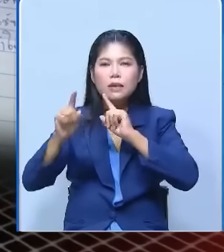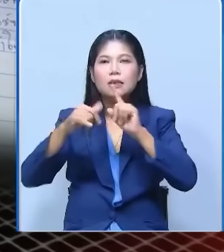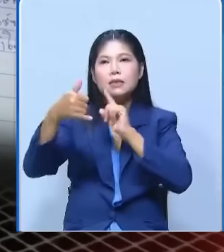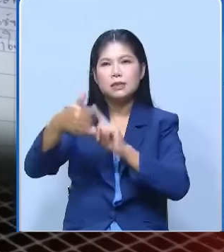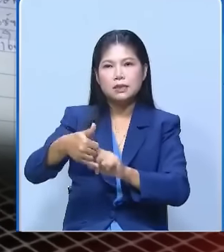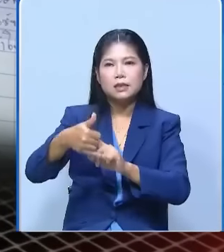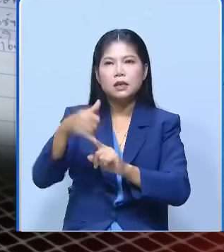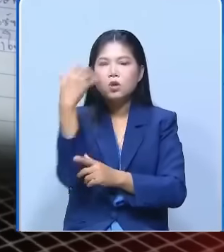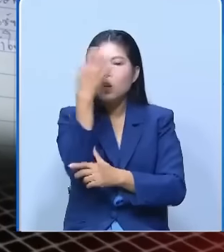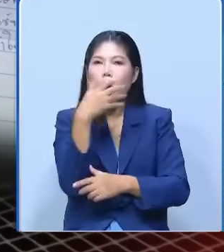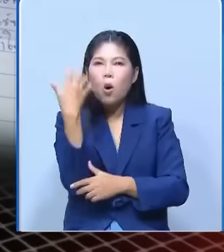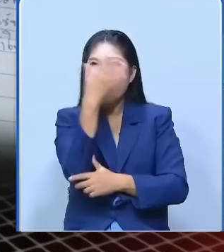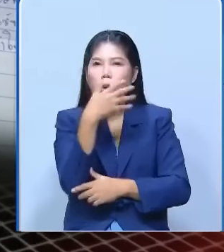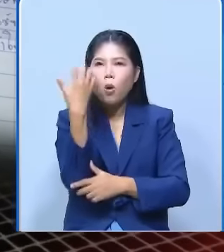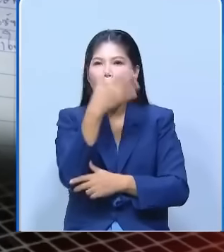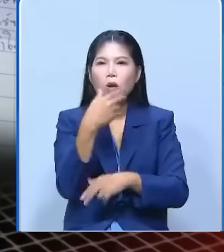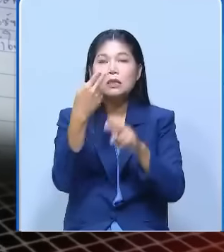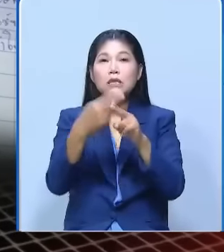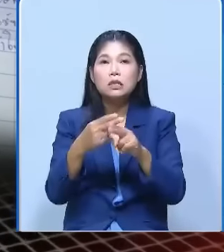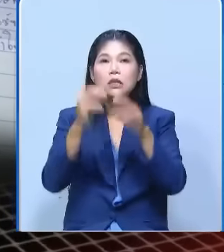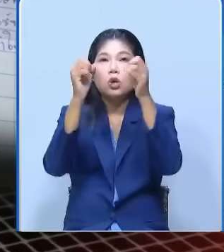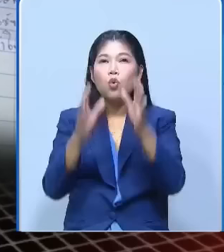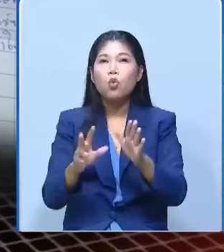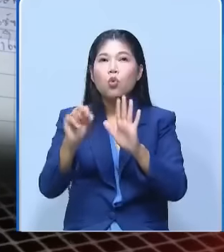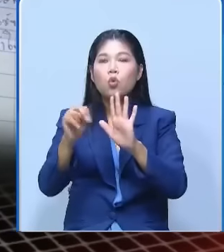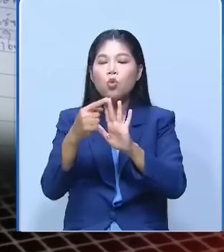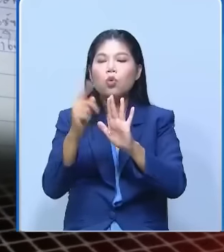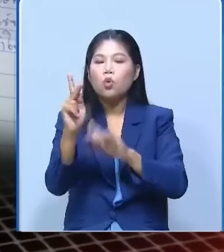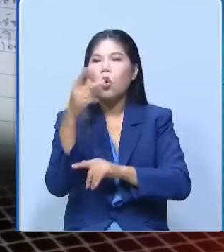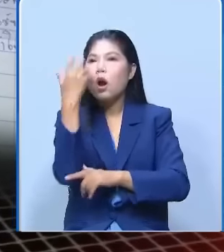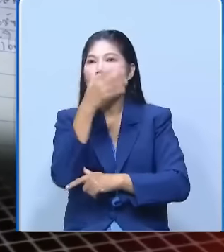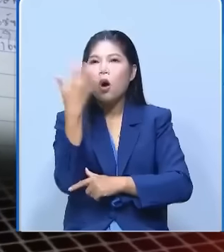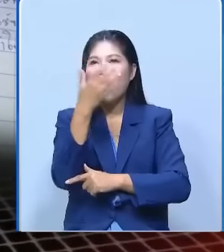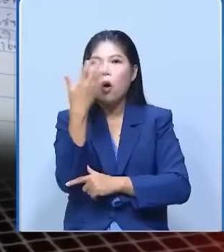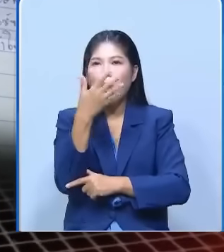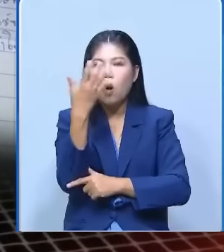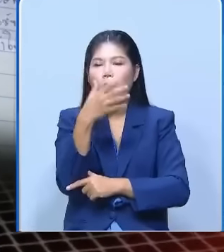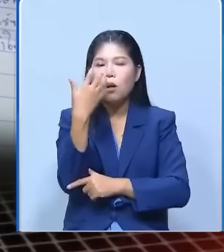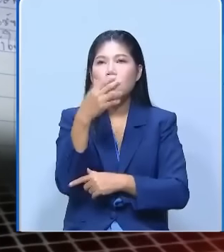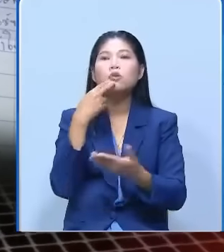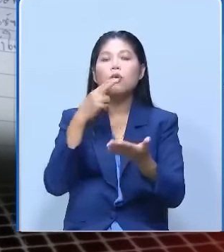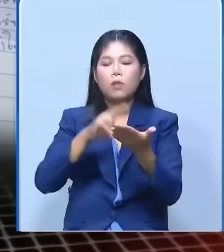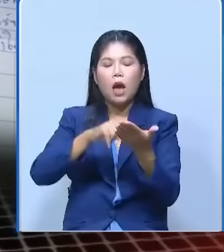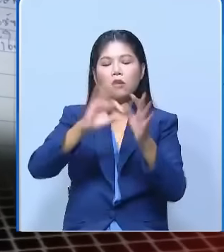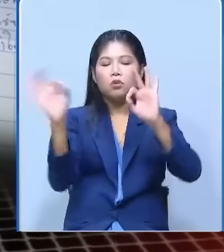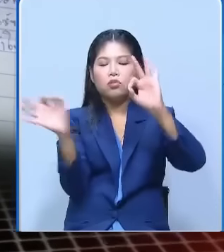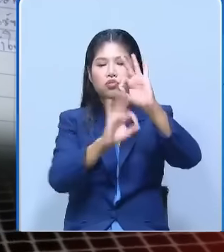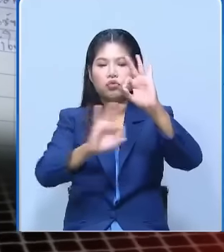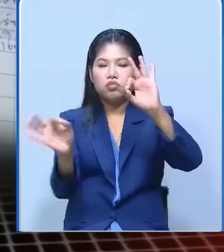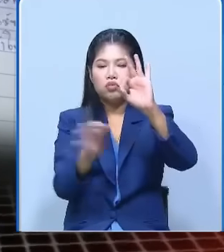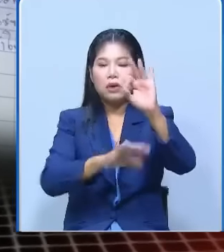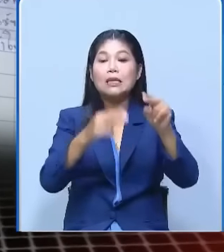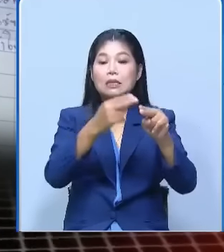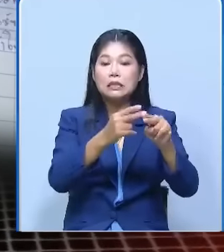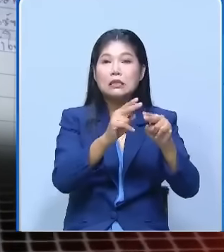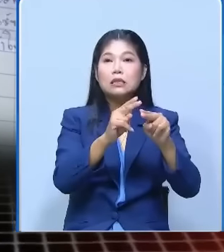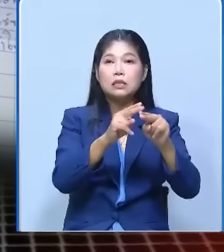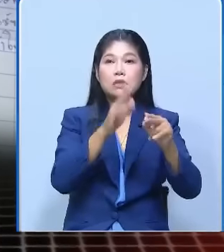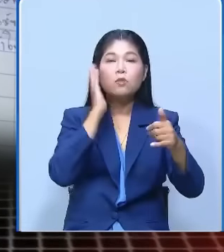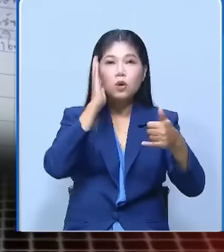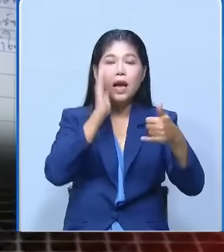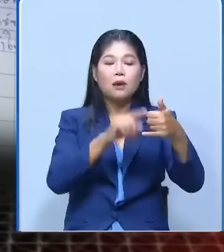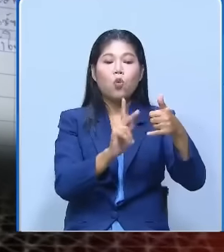าชีพก็แฝงตัวมาในชื่อครูนุกนะมาหลอกผมลงทุนเขาว่า ใช่เพราะว่าในจดหมายคุณผู้ชมมีทั้งชื่อของคุณกันจอมพลังที่อย